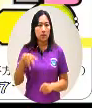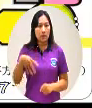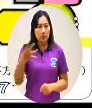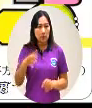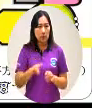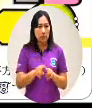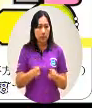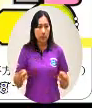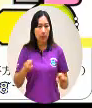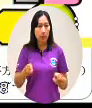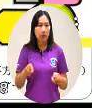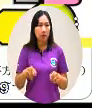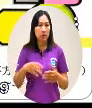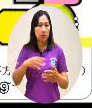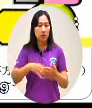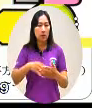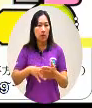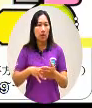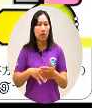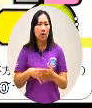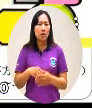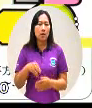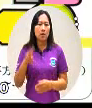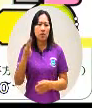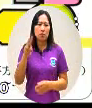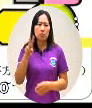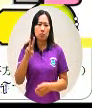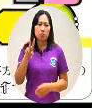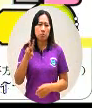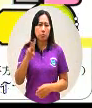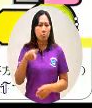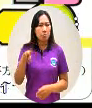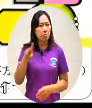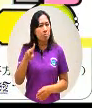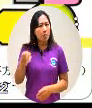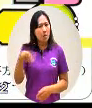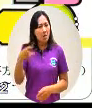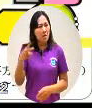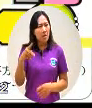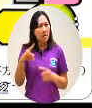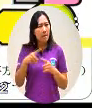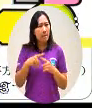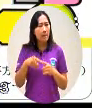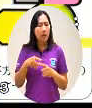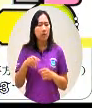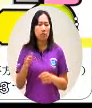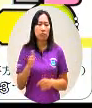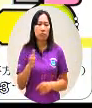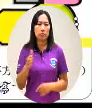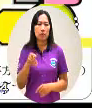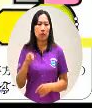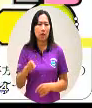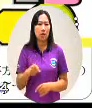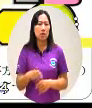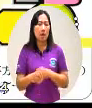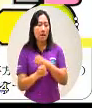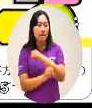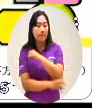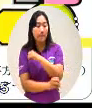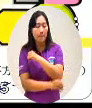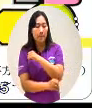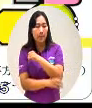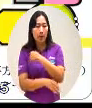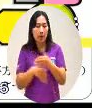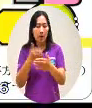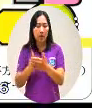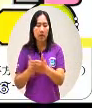会当容纳150个人，一二楼内底充满了真侪教学、真侪 节能减碳的一寡即个